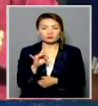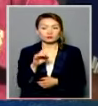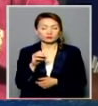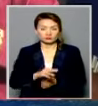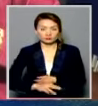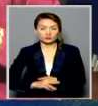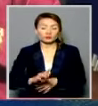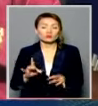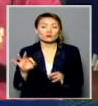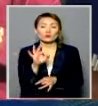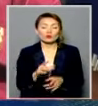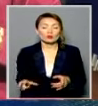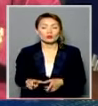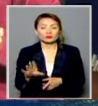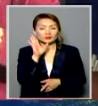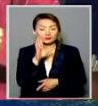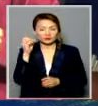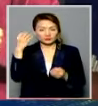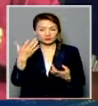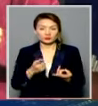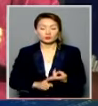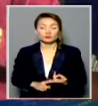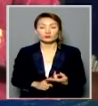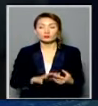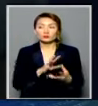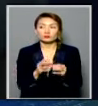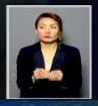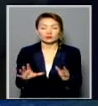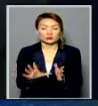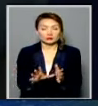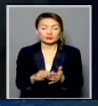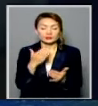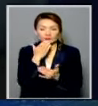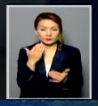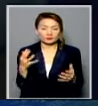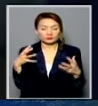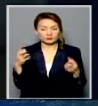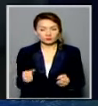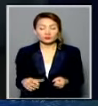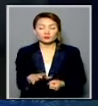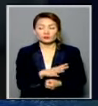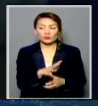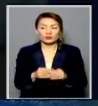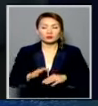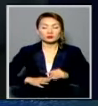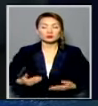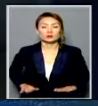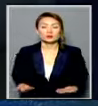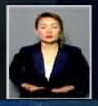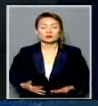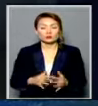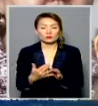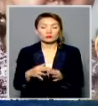Ещанов поднимал вопрос дорог, воды и света. К слову, электричество в последнее время часто гаснет. По словам жителя,